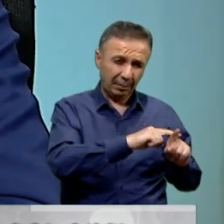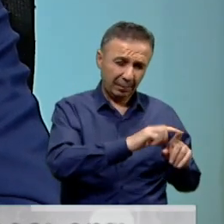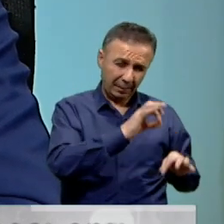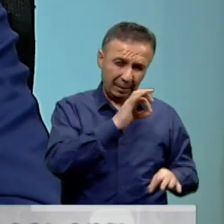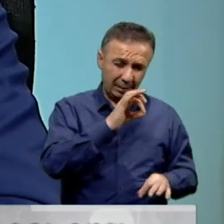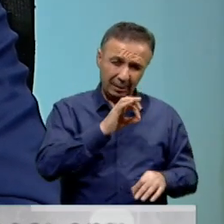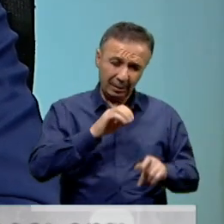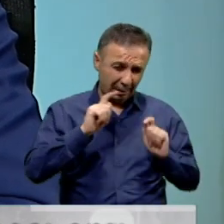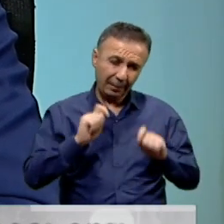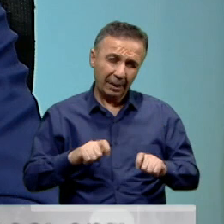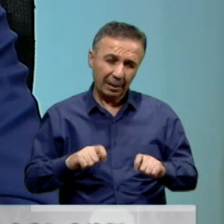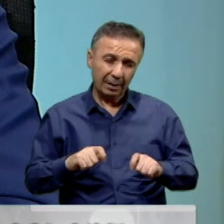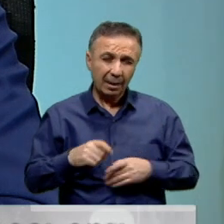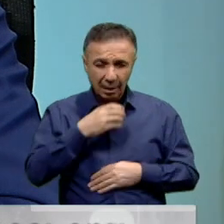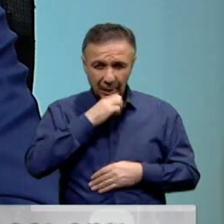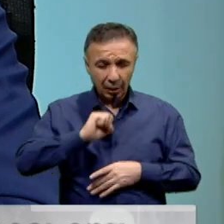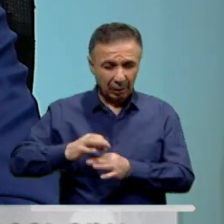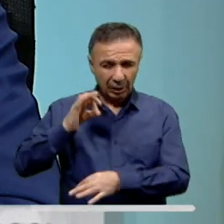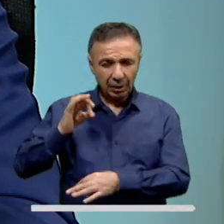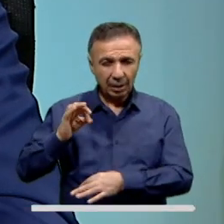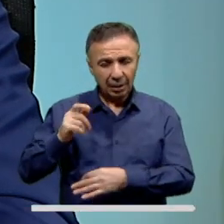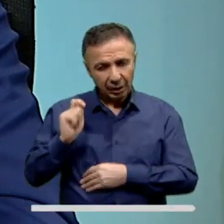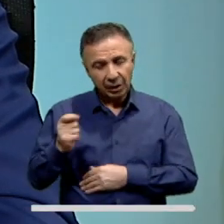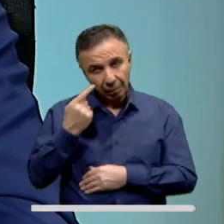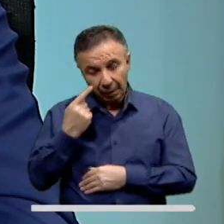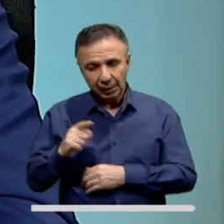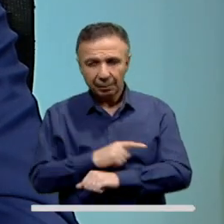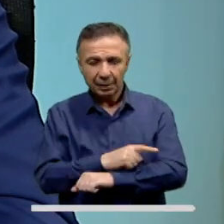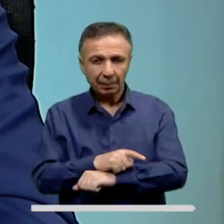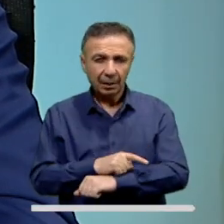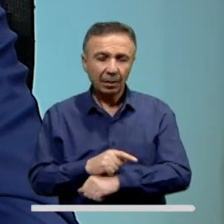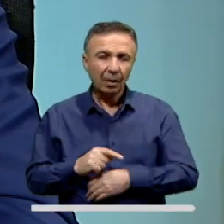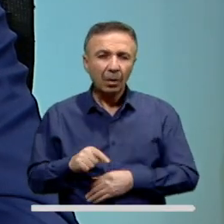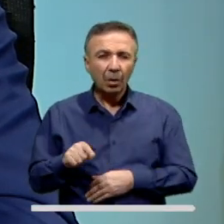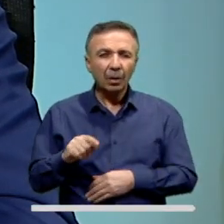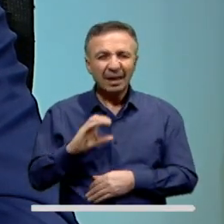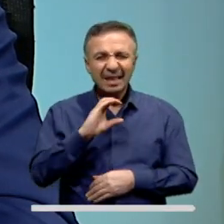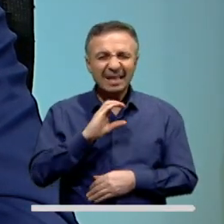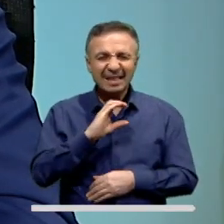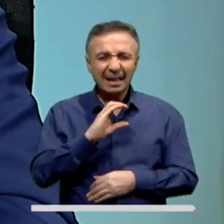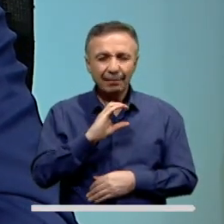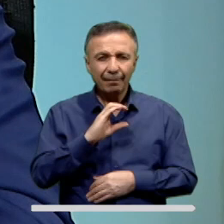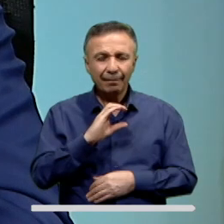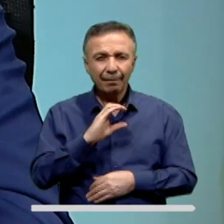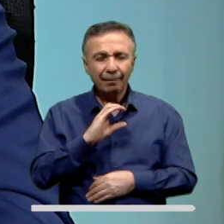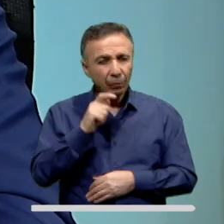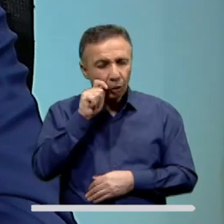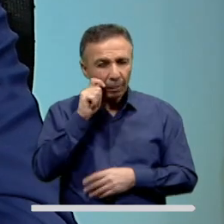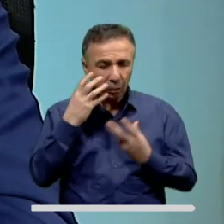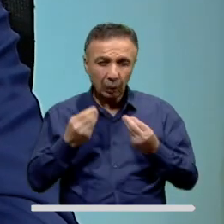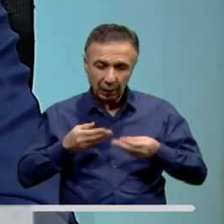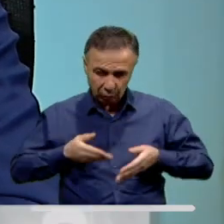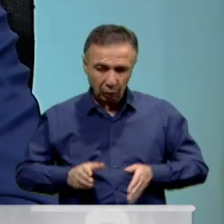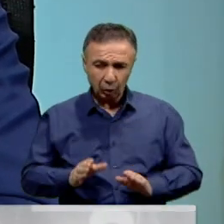Yahudinin aslına baktığımız zaman Onun da İslam fıtratı üzere olduğunu görüyoruz aslını